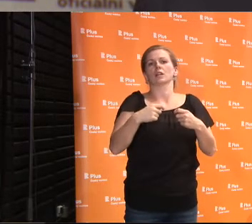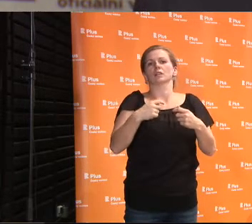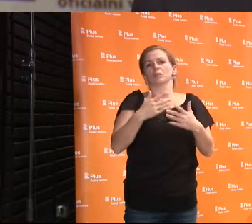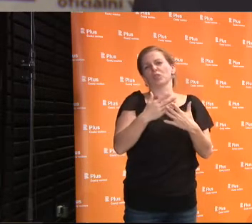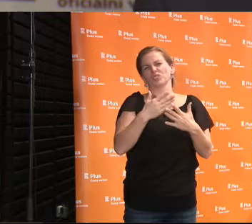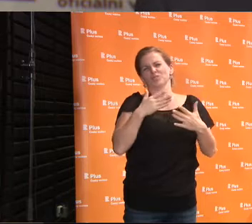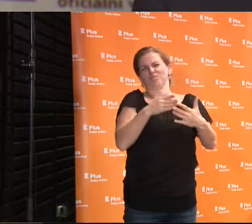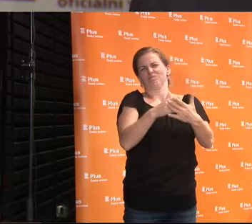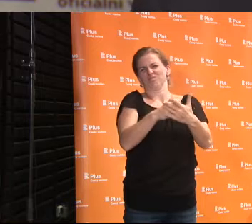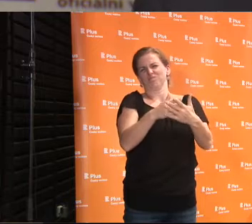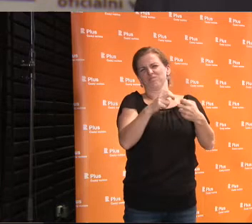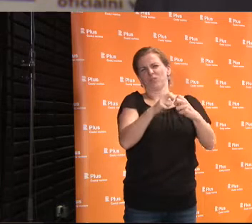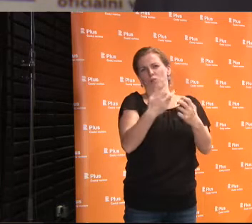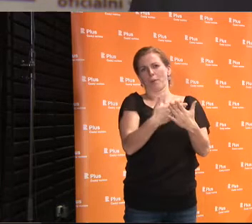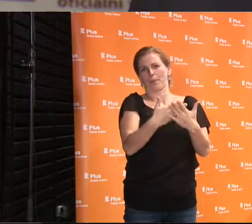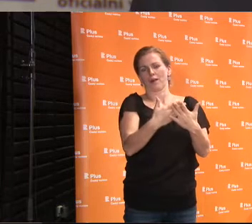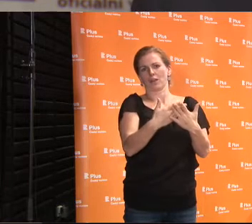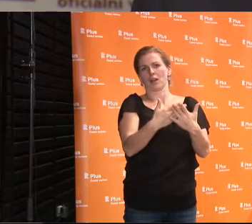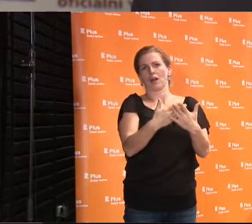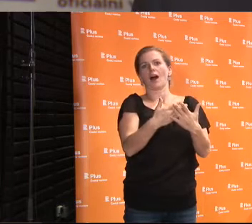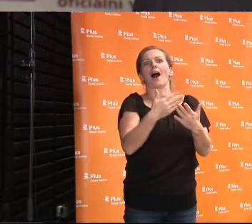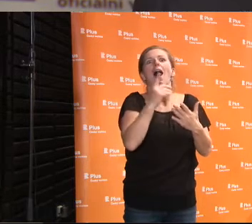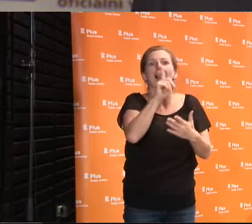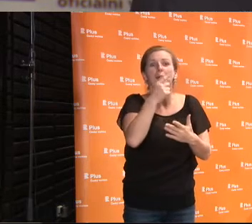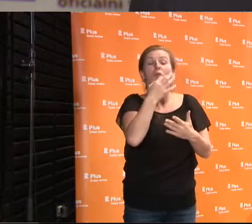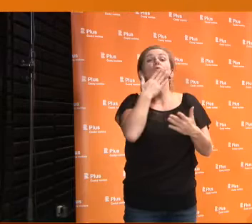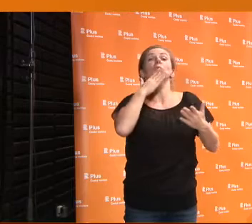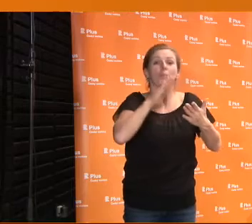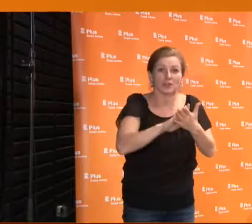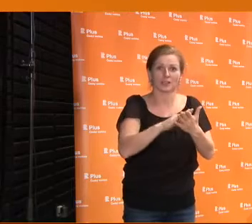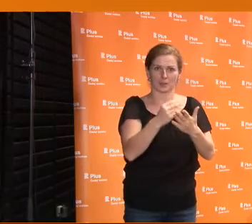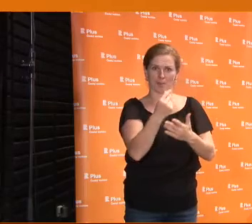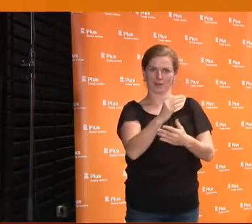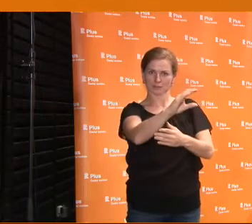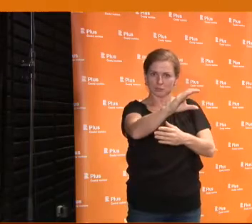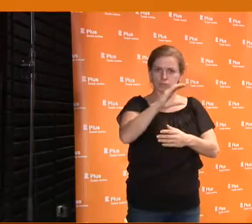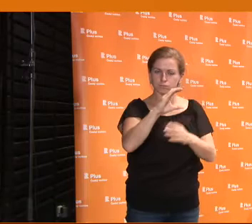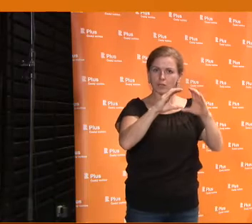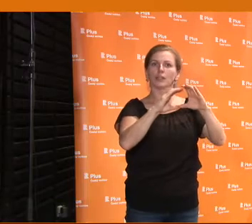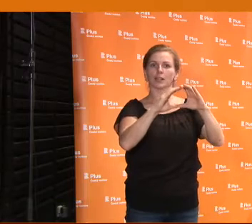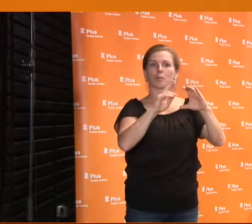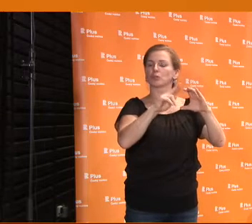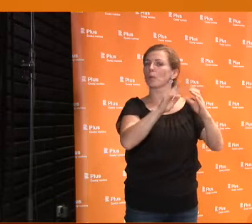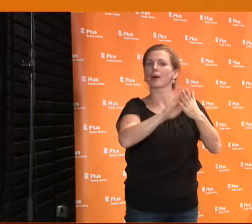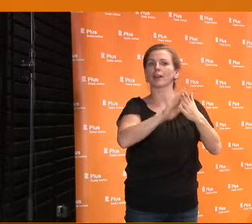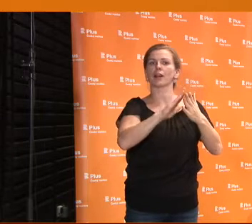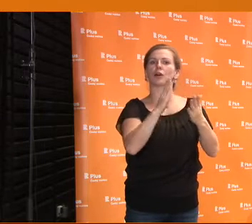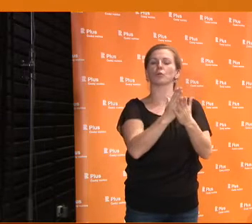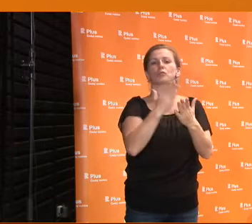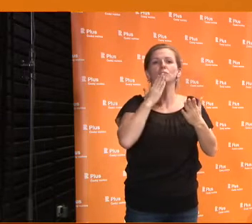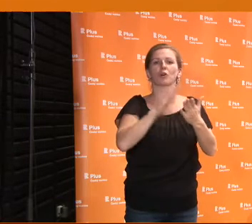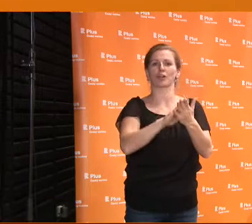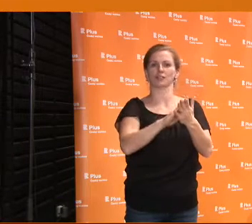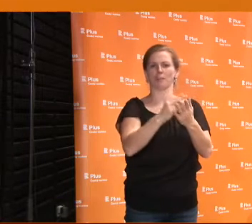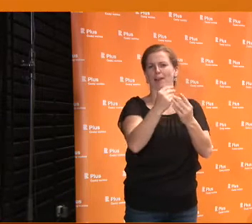nás. Ale návratnost je velmi rychlá, čili myslím si, že podniky to chápou, berou si půjčky, úvěry